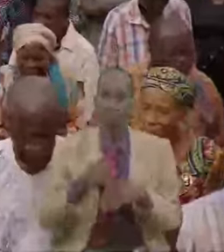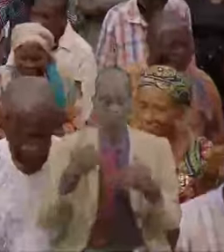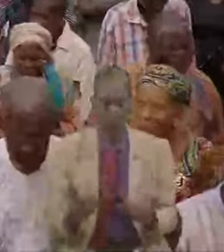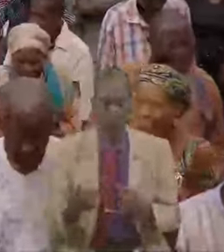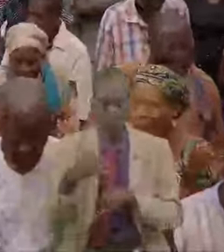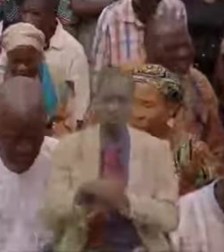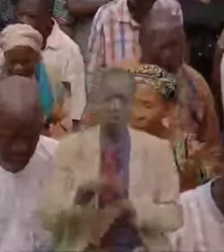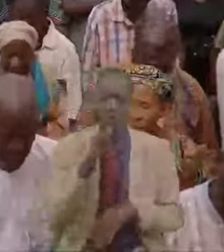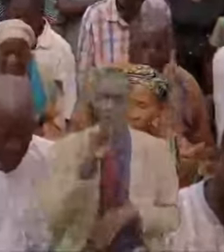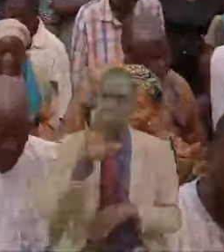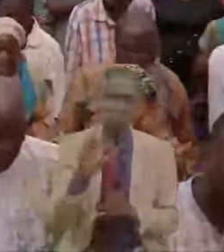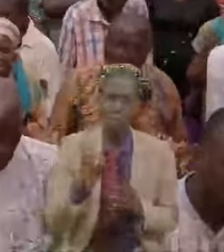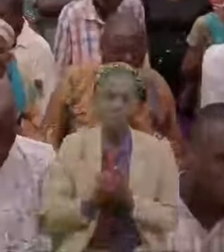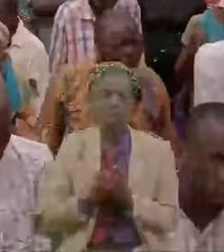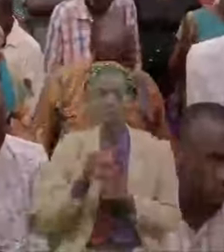Voici le moment.